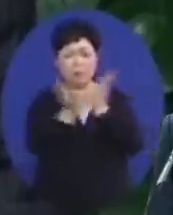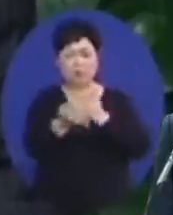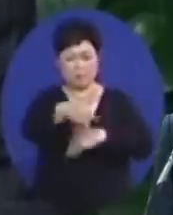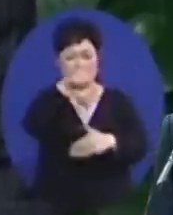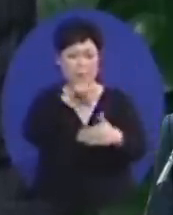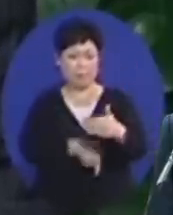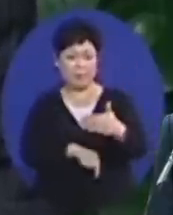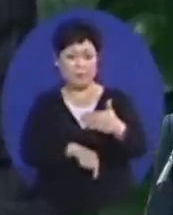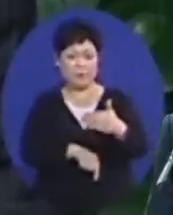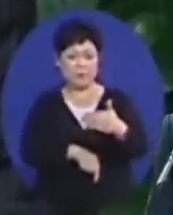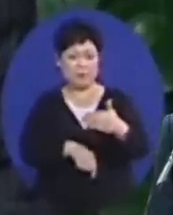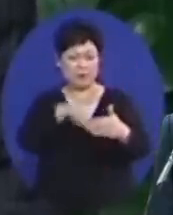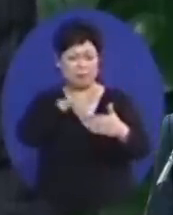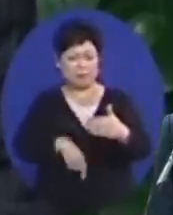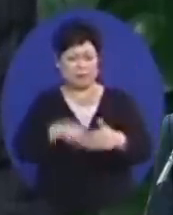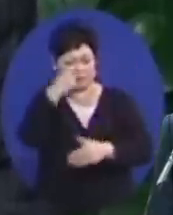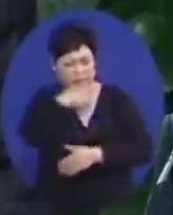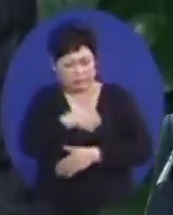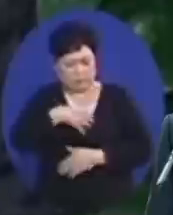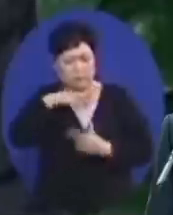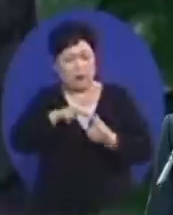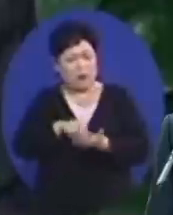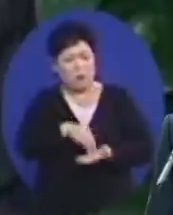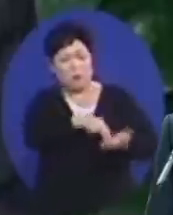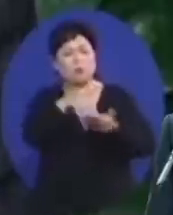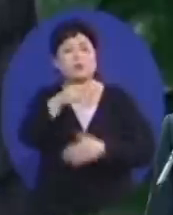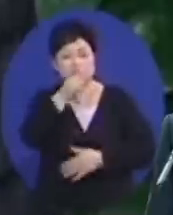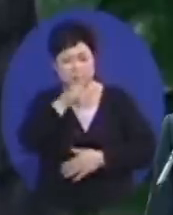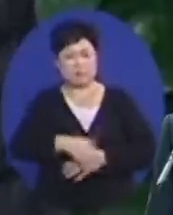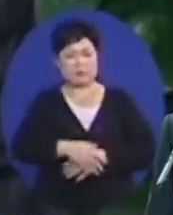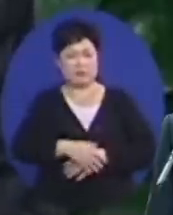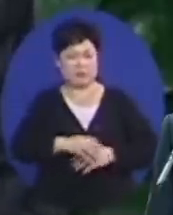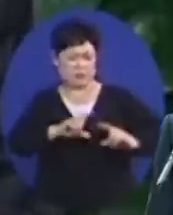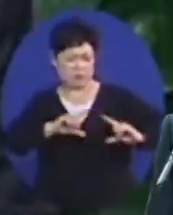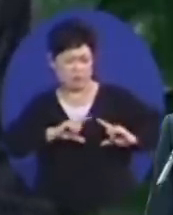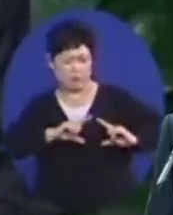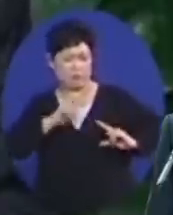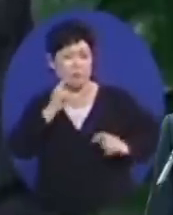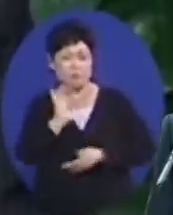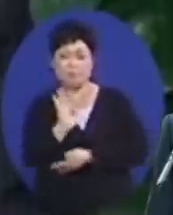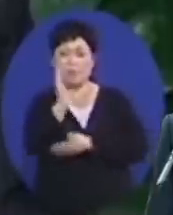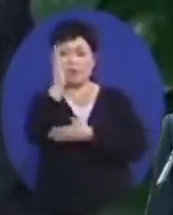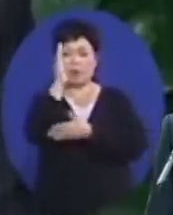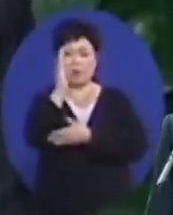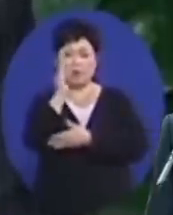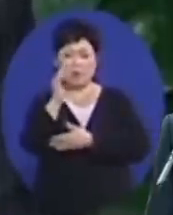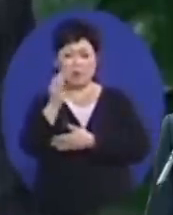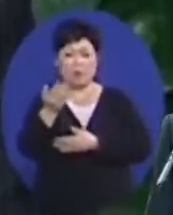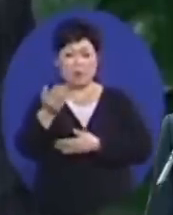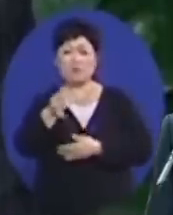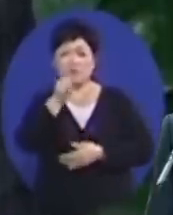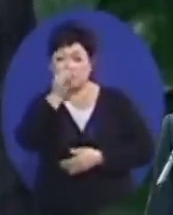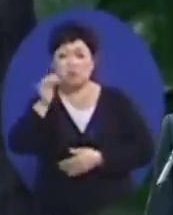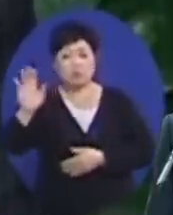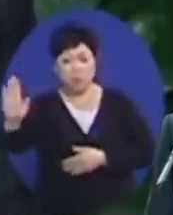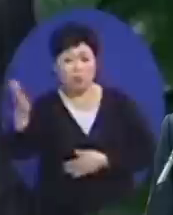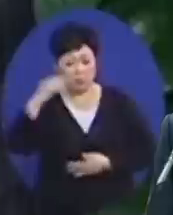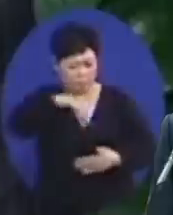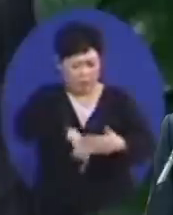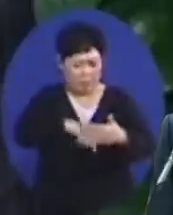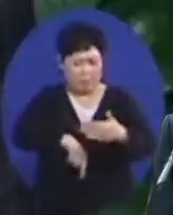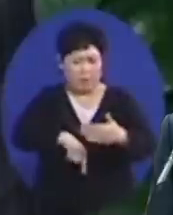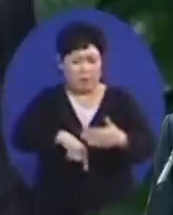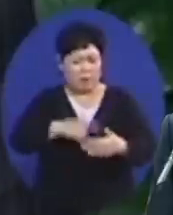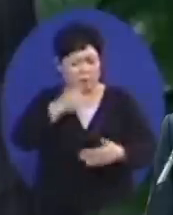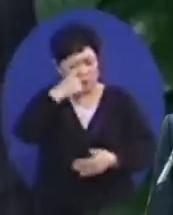마음속에 내적 슬픔과 고독이 있습니다. 지위나 명예나 권세나 돈이 아무리 많아도 내적 슬픔이 다 있어요. 대통령이 왜